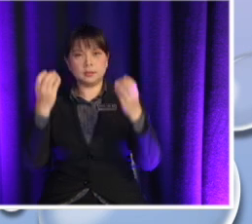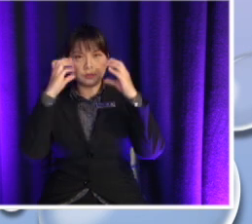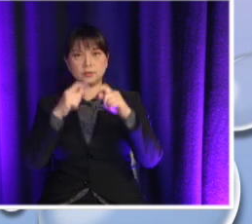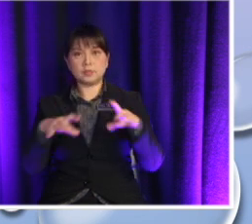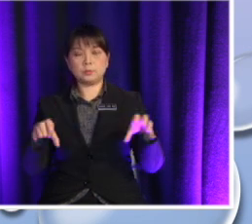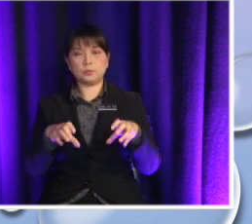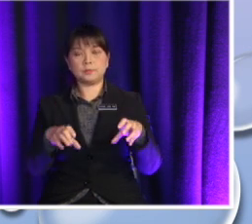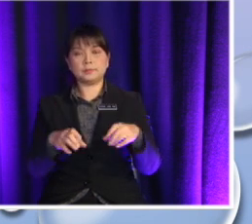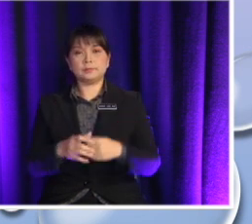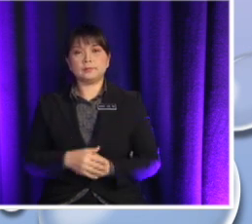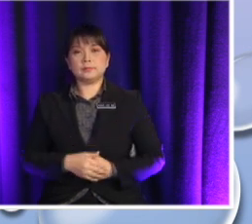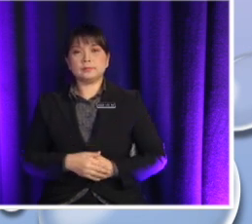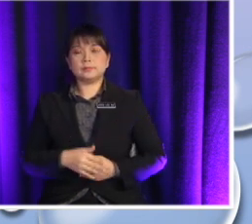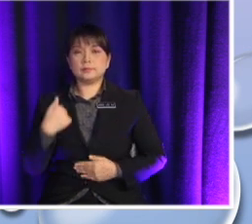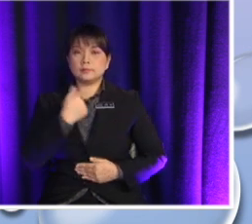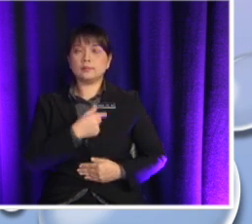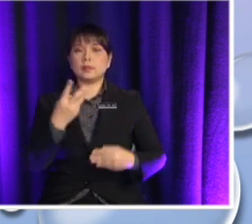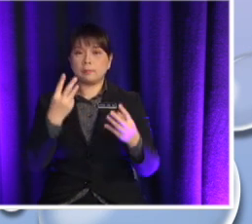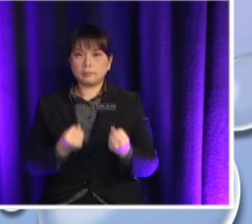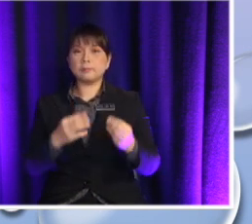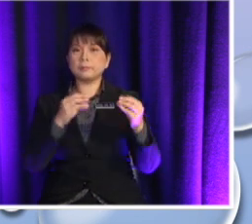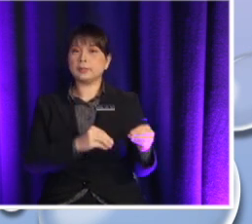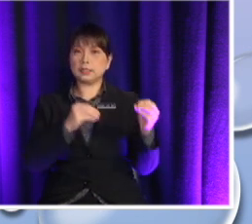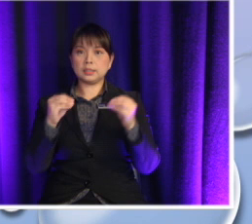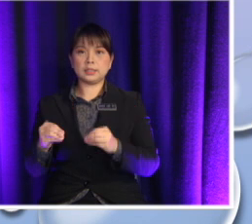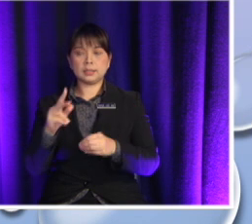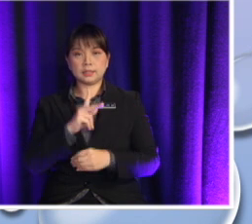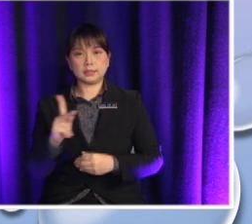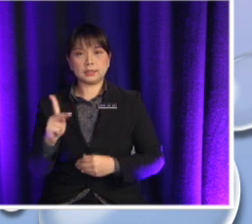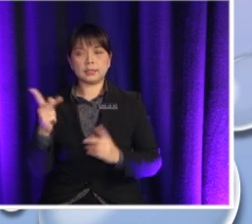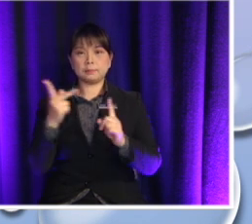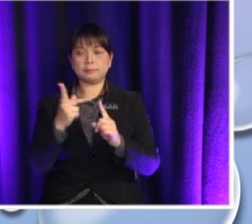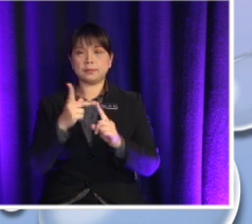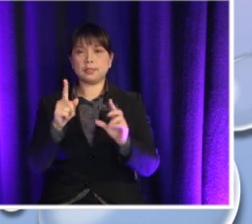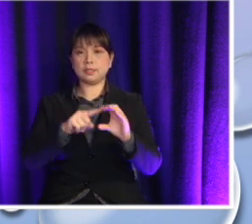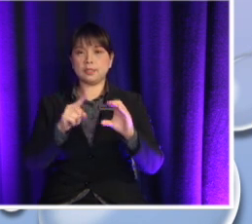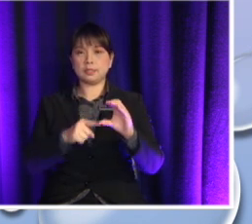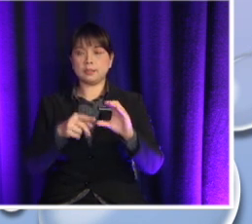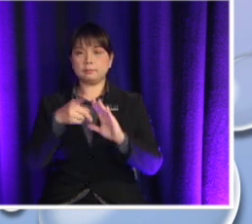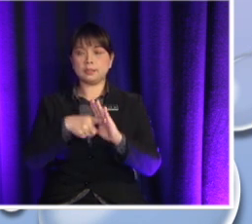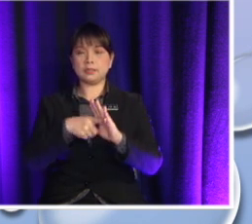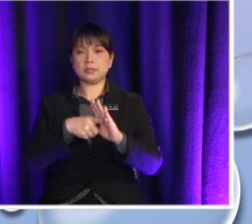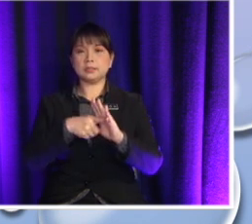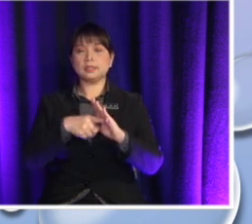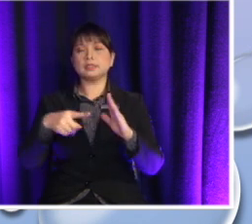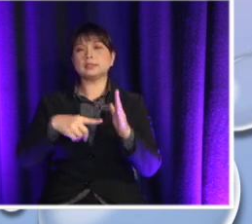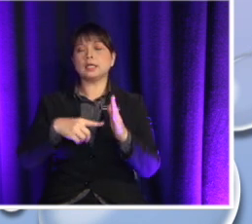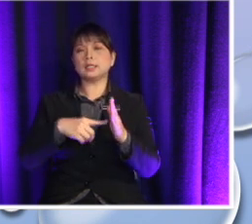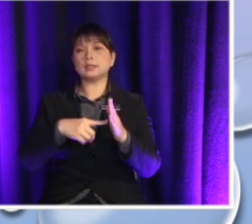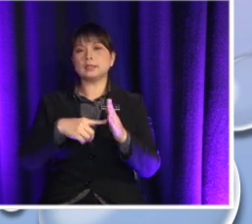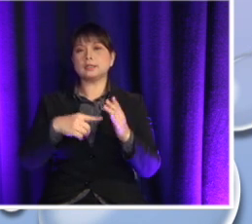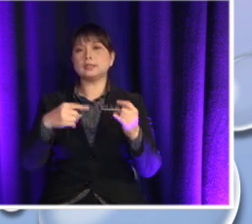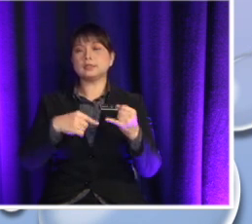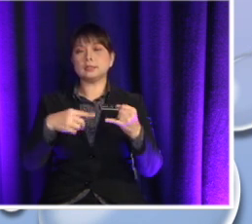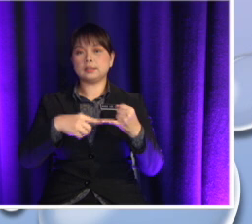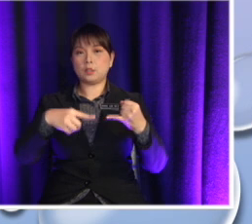skematik kita nak transferkan, kita nak lukis, kita nak pindahkan kepada litar pendawaian ni tadi. Okey, sekarang mari kita semak.